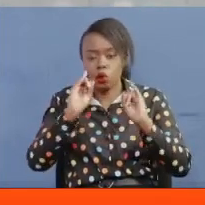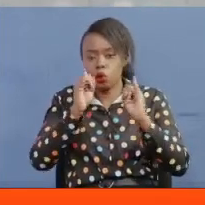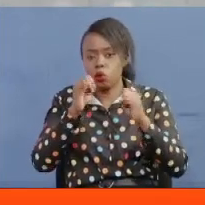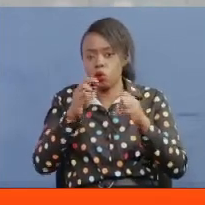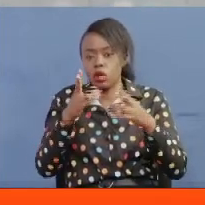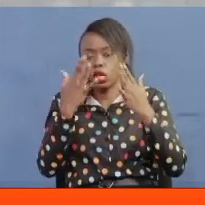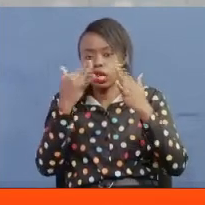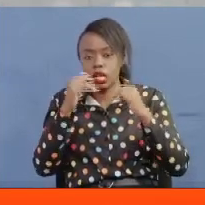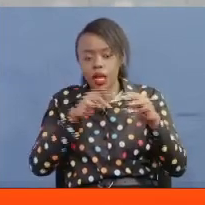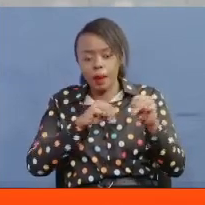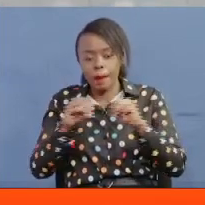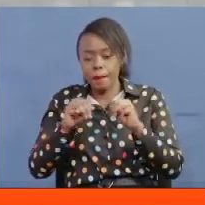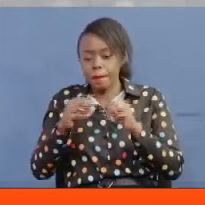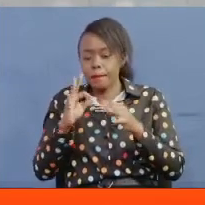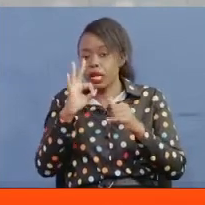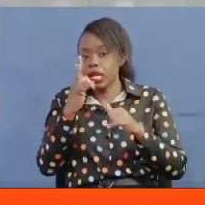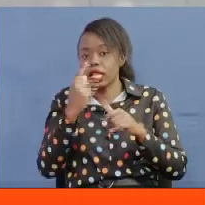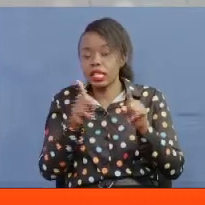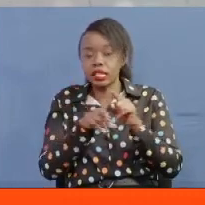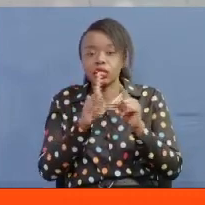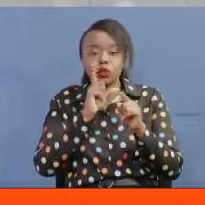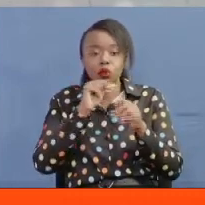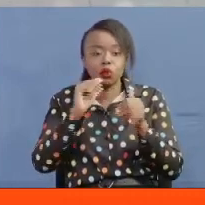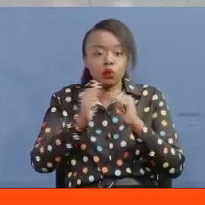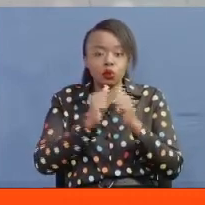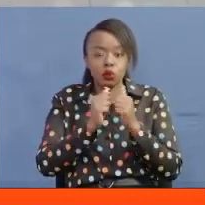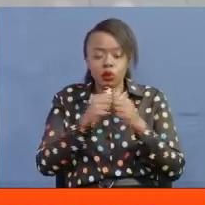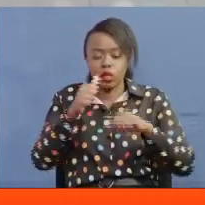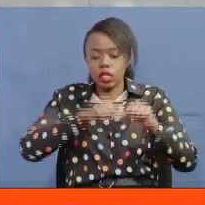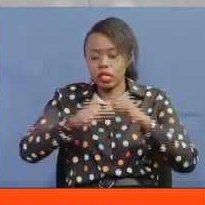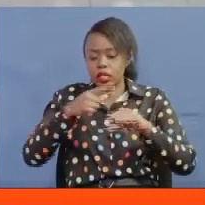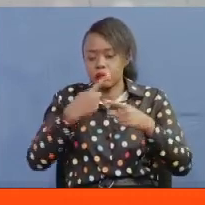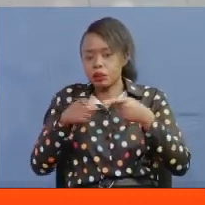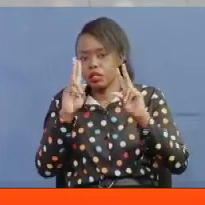na sasa tunaingia katika sehemu ya tatu na ya mwisho ambayo ni mizizi michezo. Lakini mwanzo tuende kwa